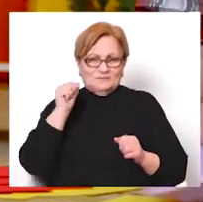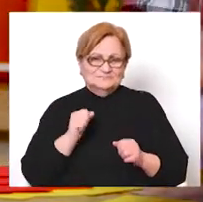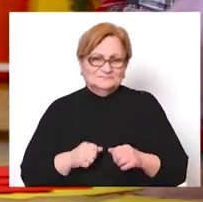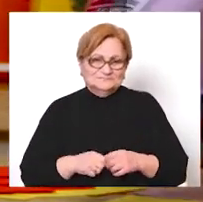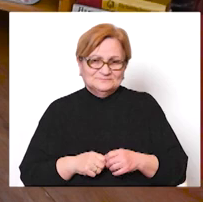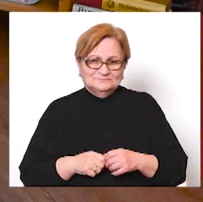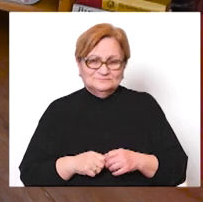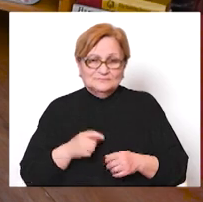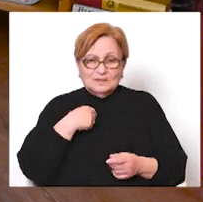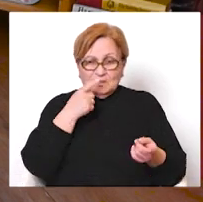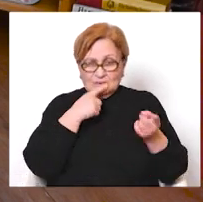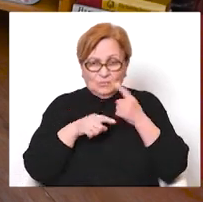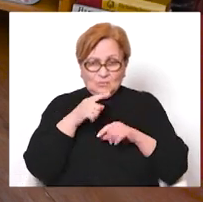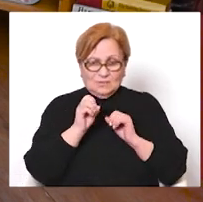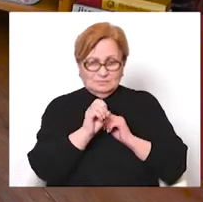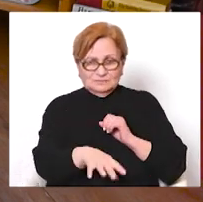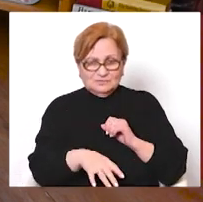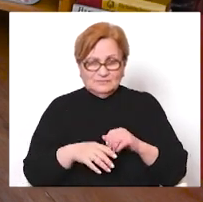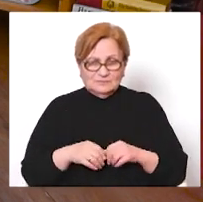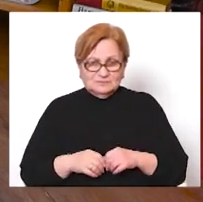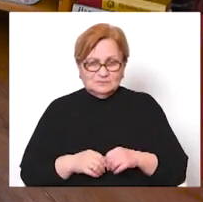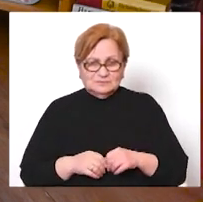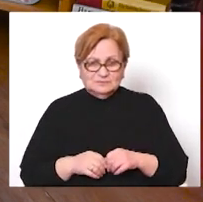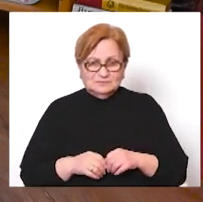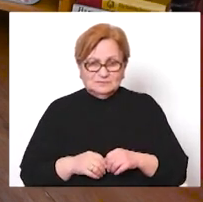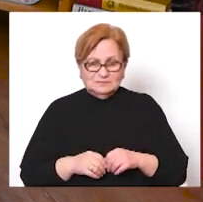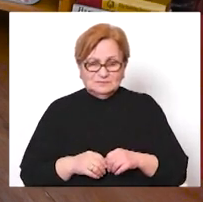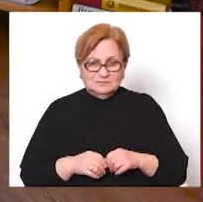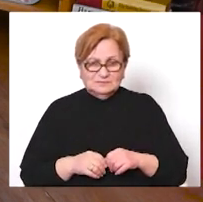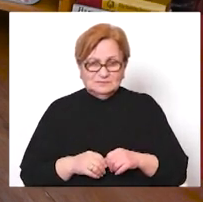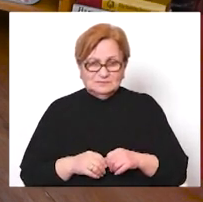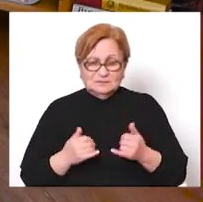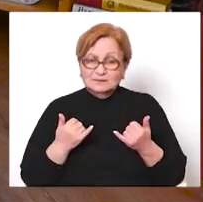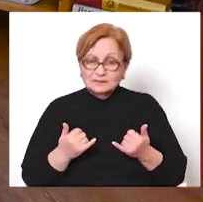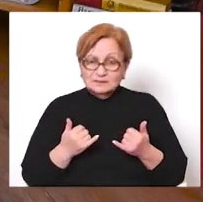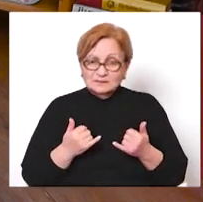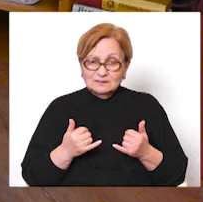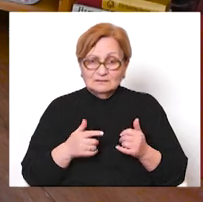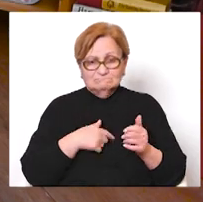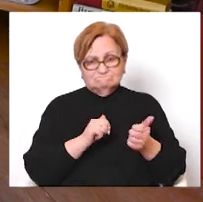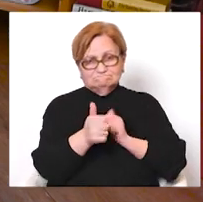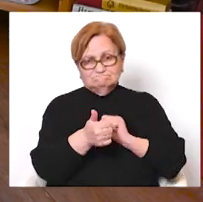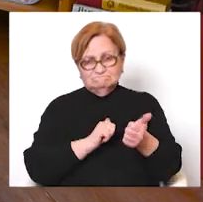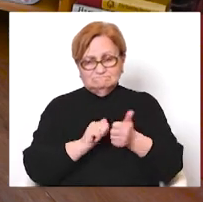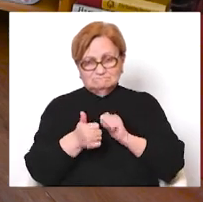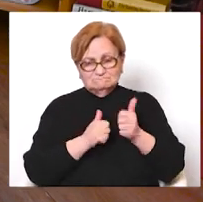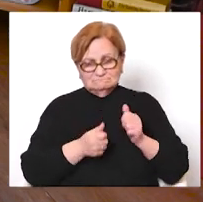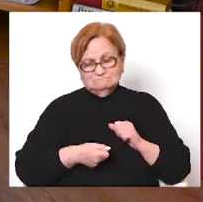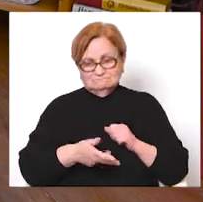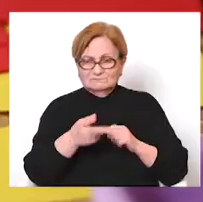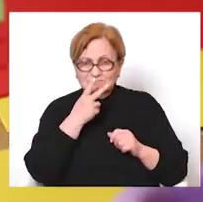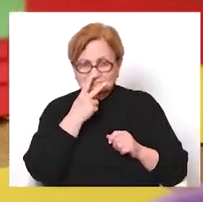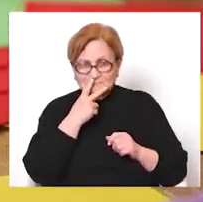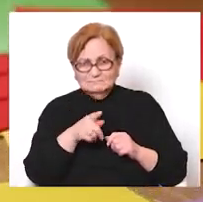კარგი შეგვიძლია ისევ ჩავყაროთ ეს ოთხკუთხედები ესე და ეხლა რიგრიგობით გავაგროთ კამათელი.